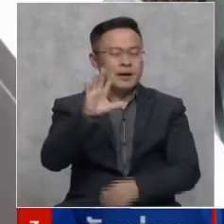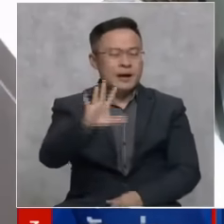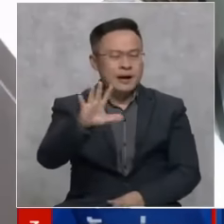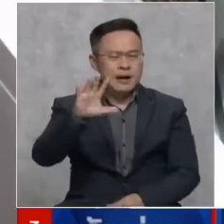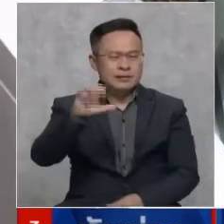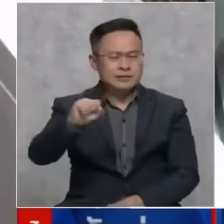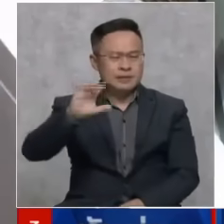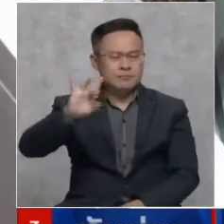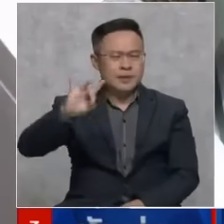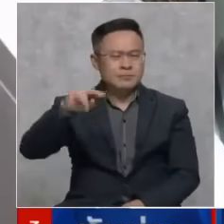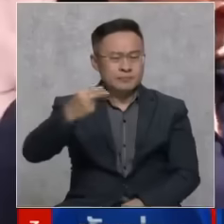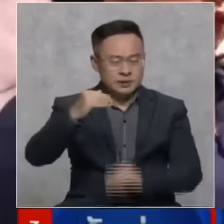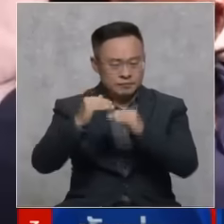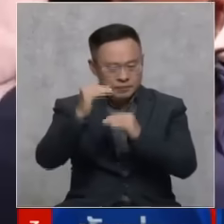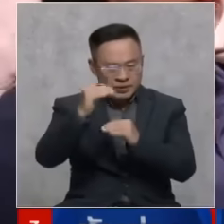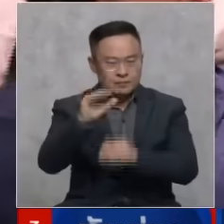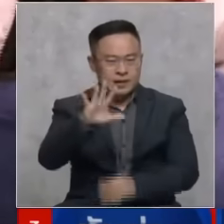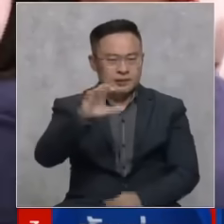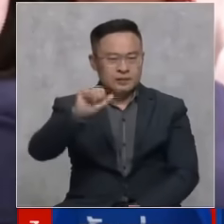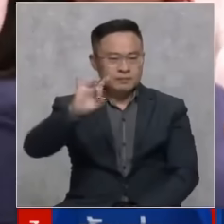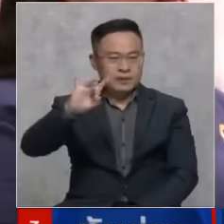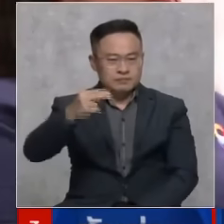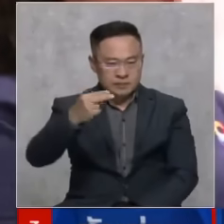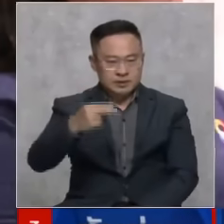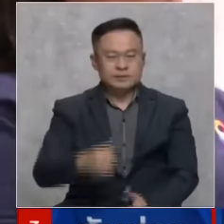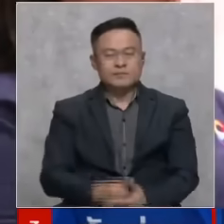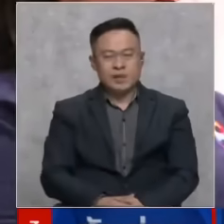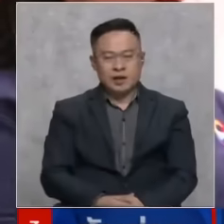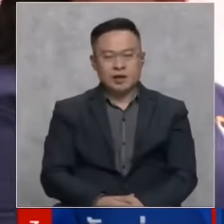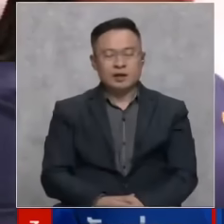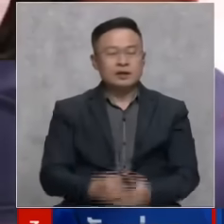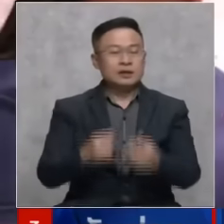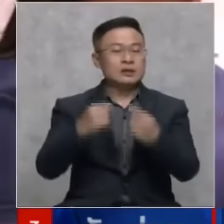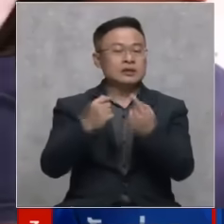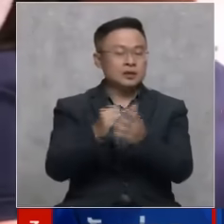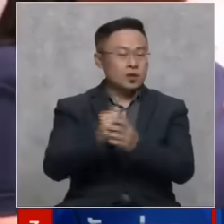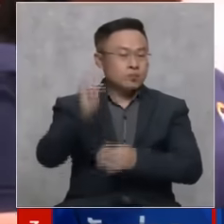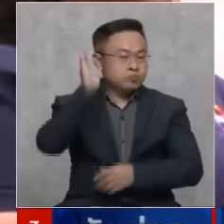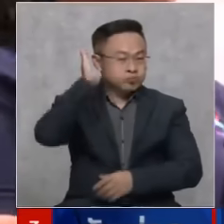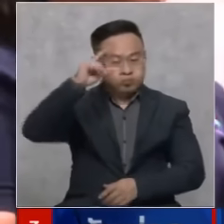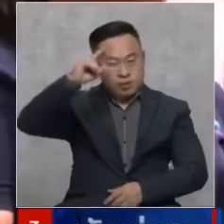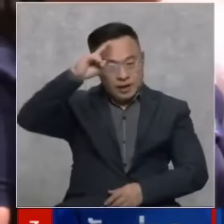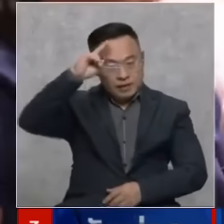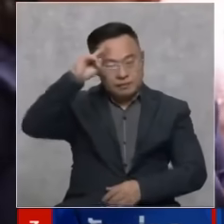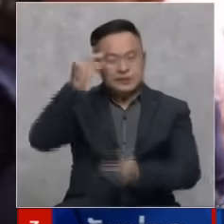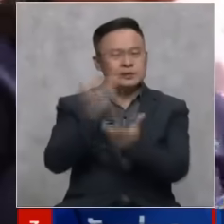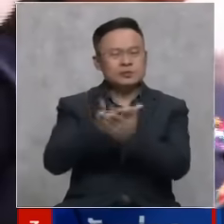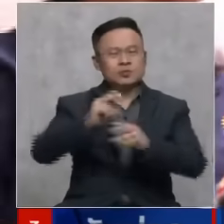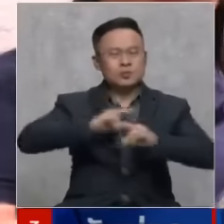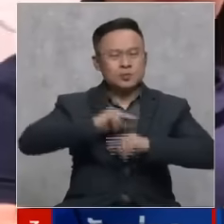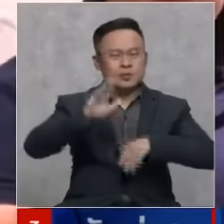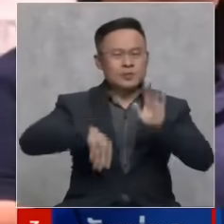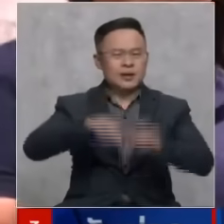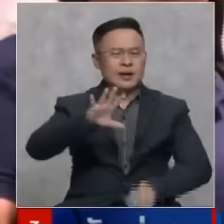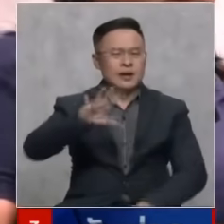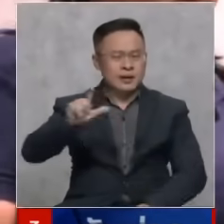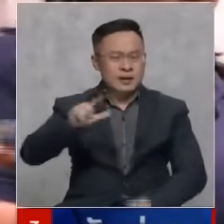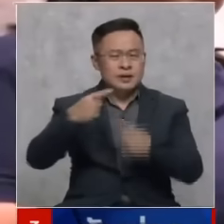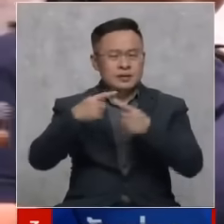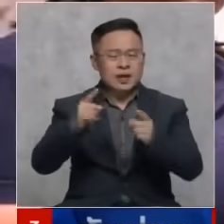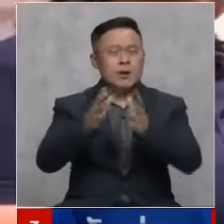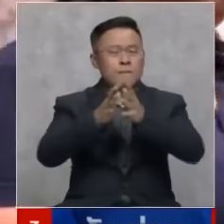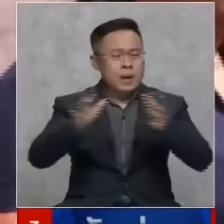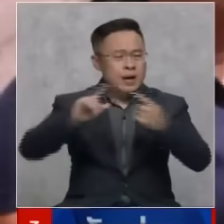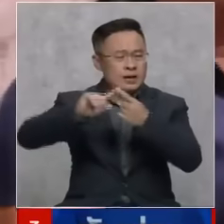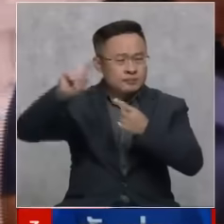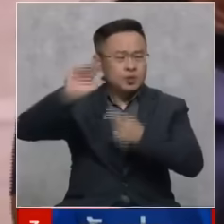588,781 บาทด้วยกันค่ะ ค่ะโอ้โหรวยมากนะคะแต่ภรรยาคุณหมอชลน่านเนี่ยรวยกว่านะคุณผู้ชมนะทรัพย์สินส่วนใหญ่เป็นของภรรย